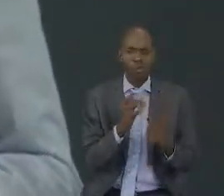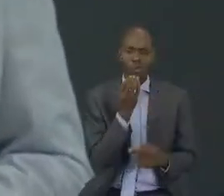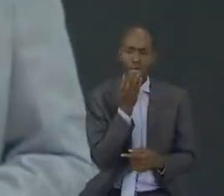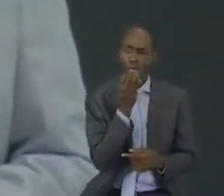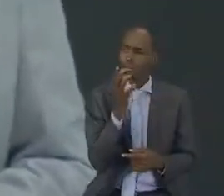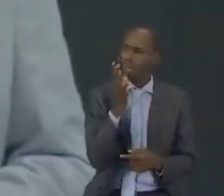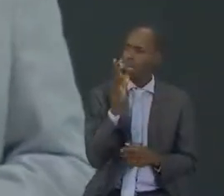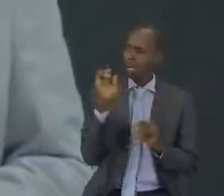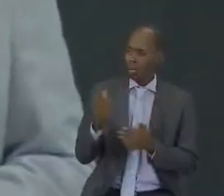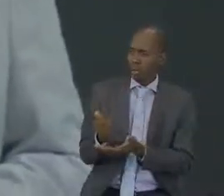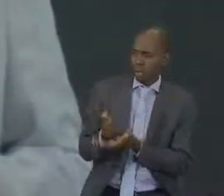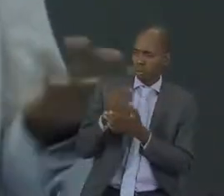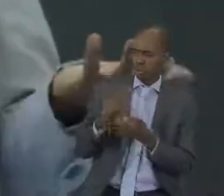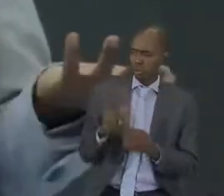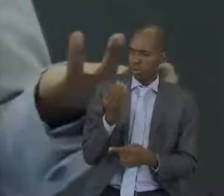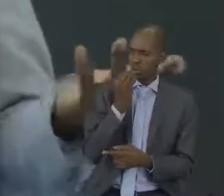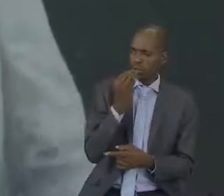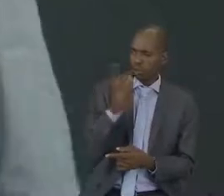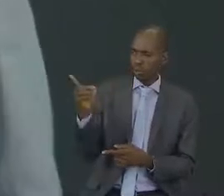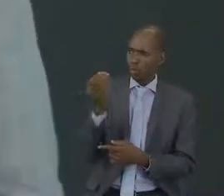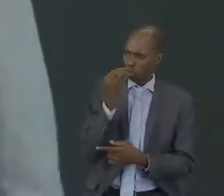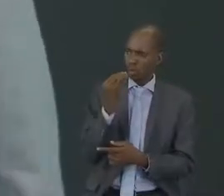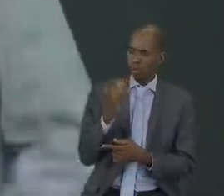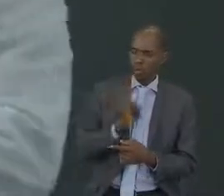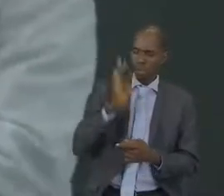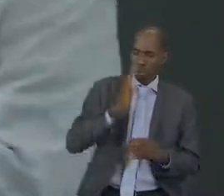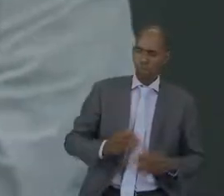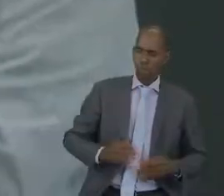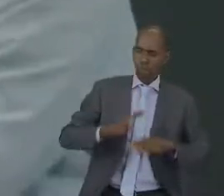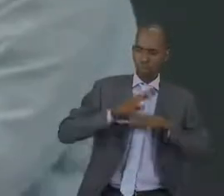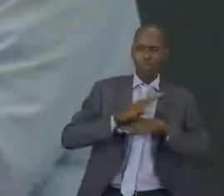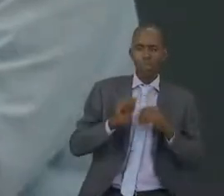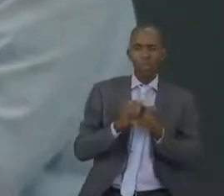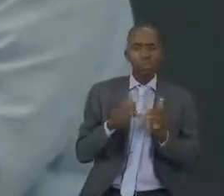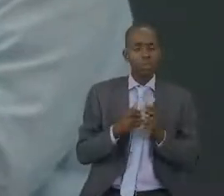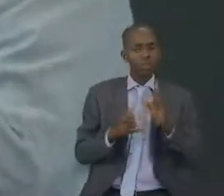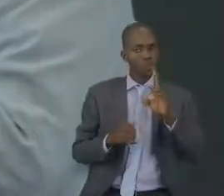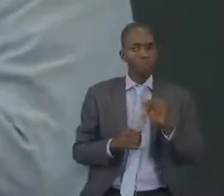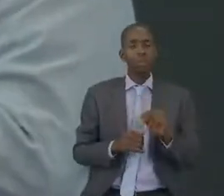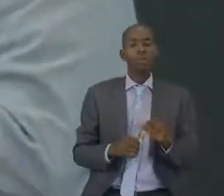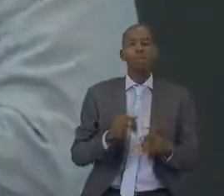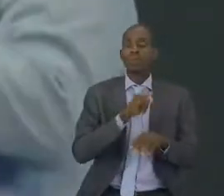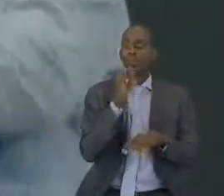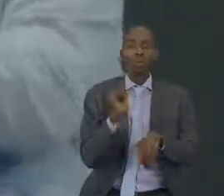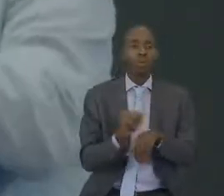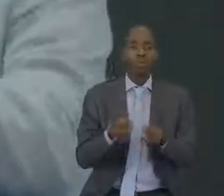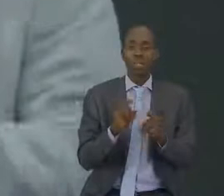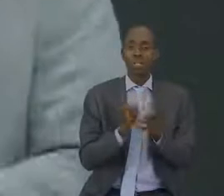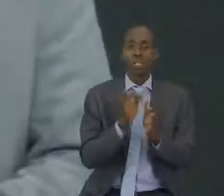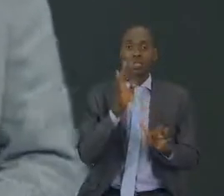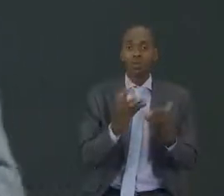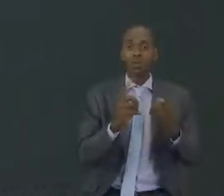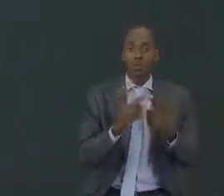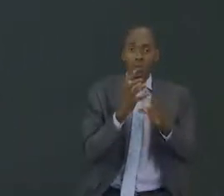peux manger pour moi? Ça ne marche pas comme ça. Si tu veux avoir la force qu'apporte